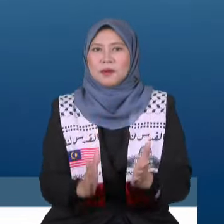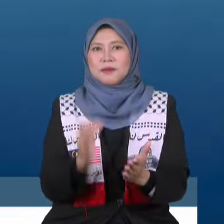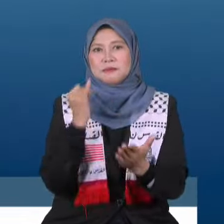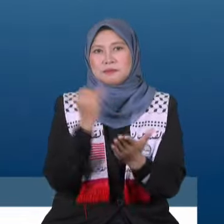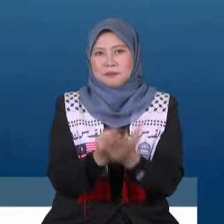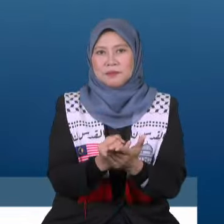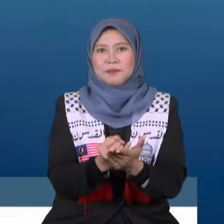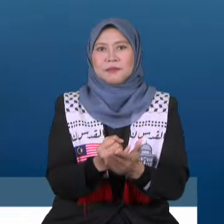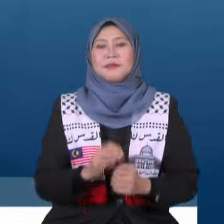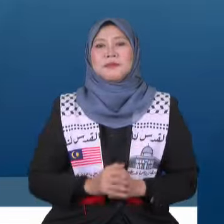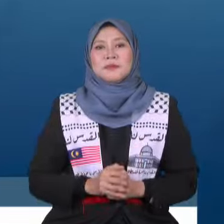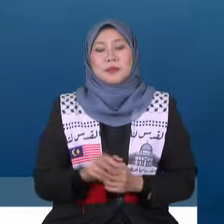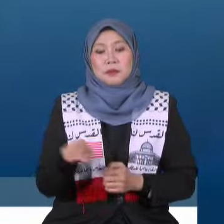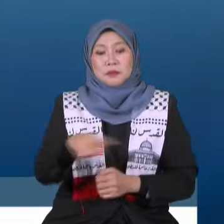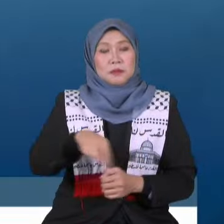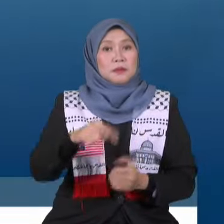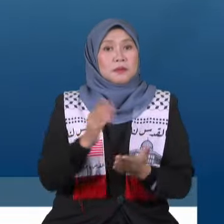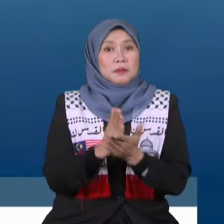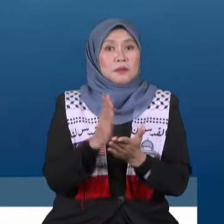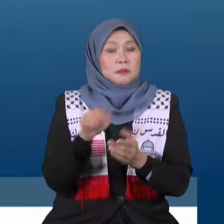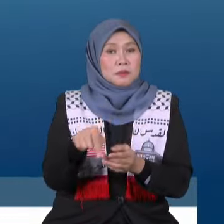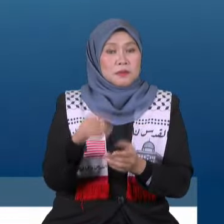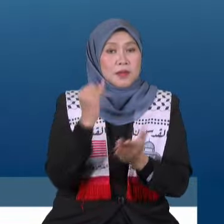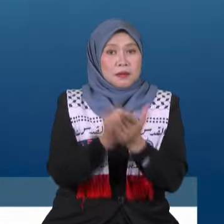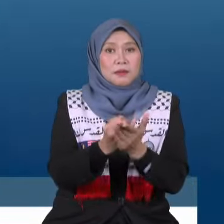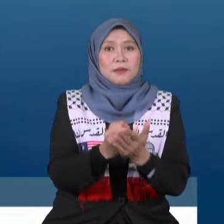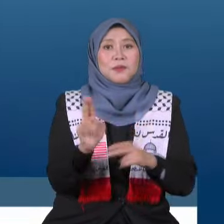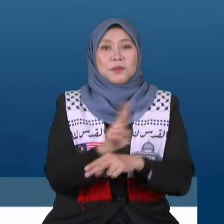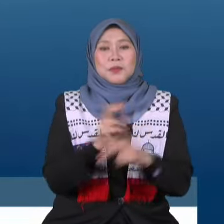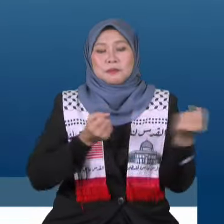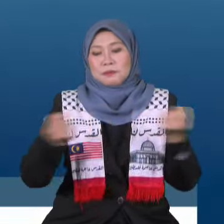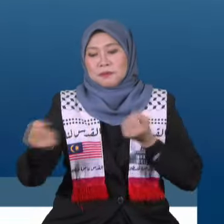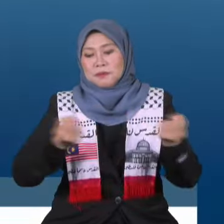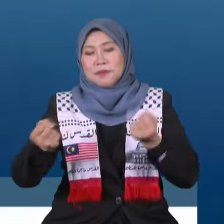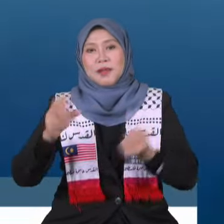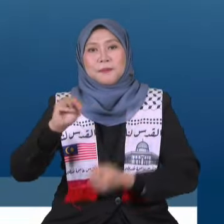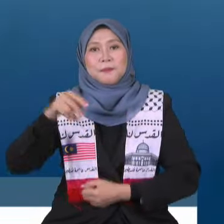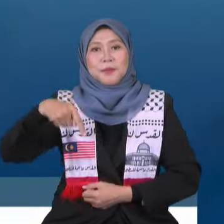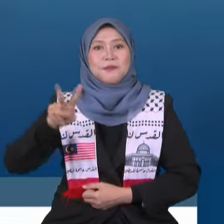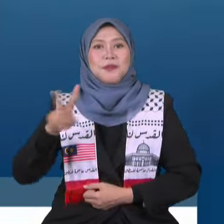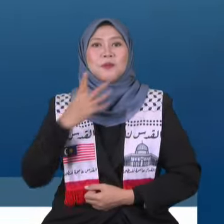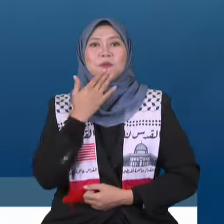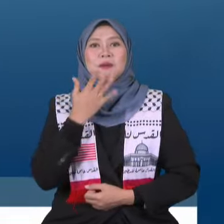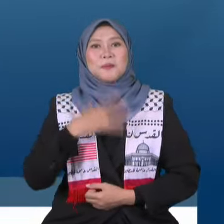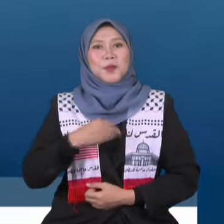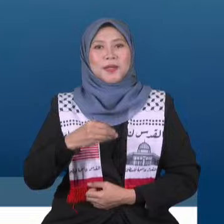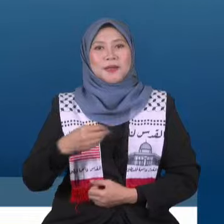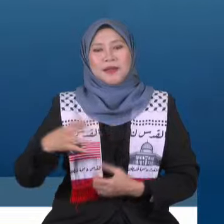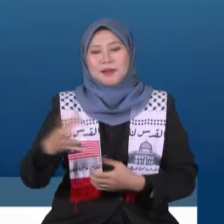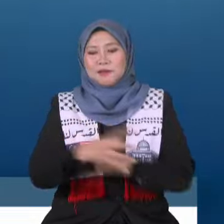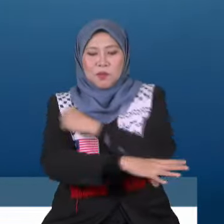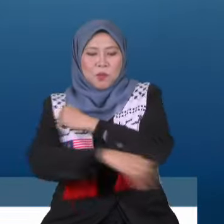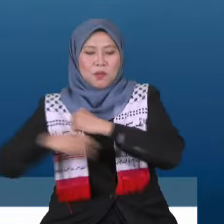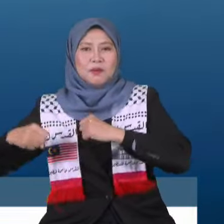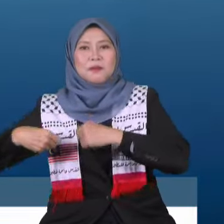suspek tersebut. Suspek dipercayai menggunakan kenderaan jenis MPV warna putih dan melarikan sebuah motosikal jenis